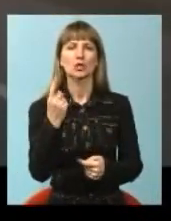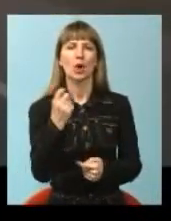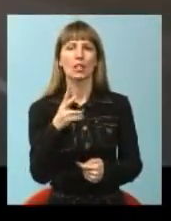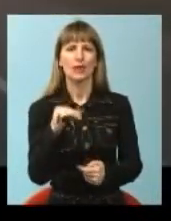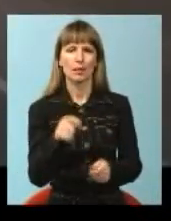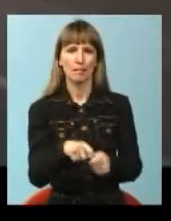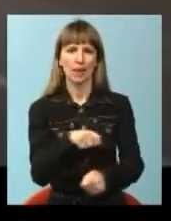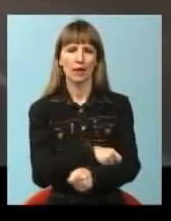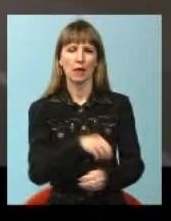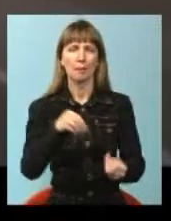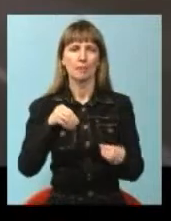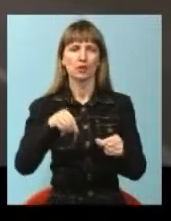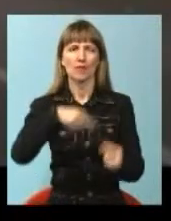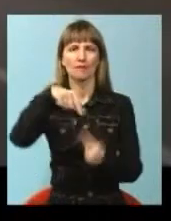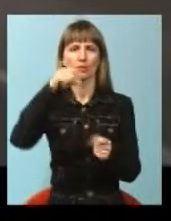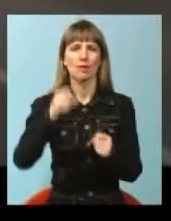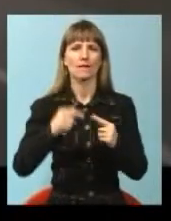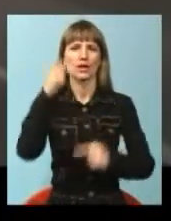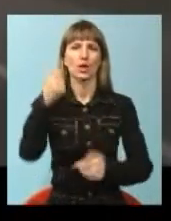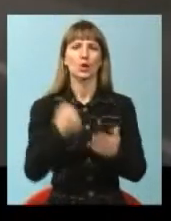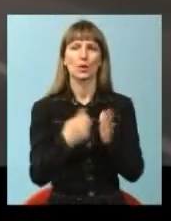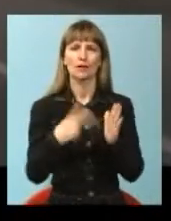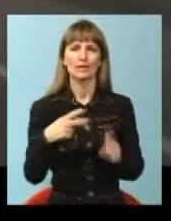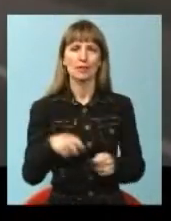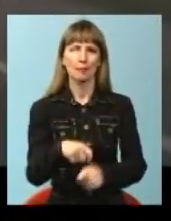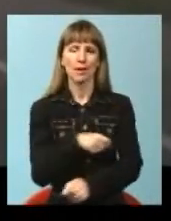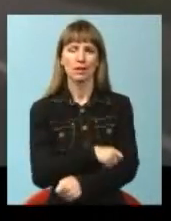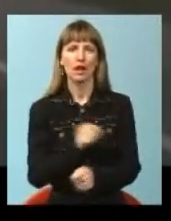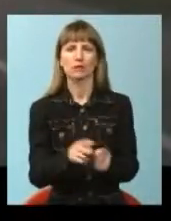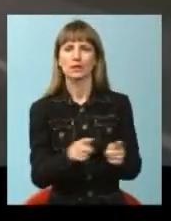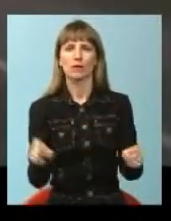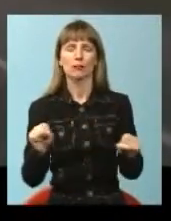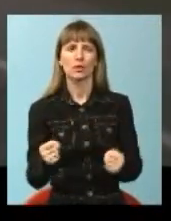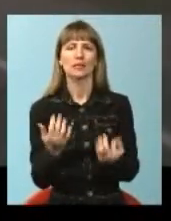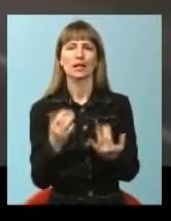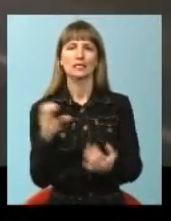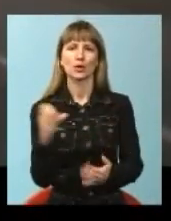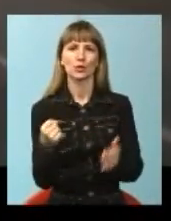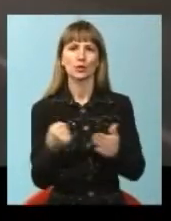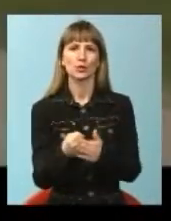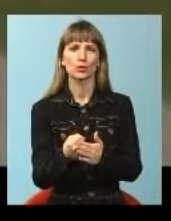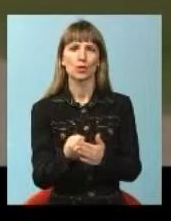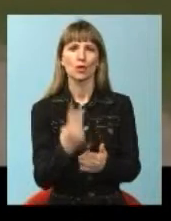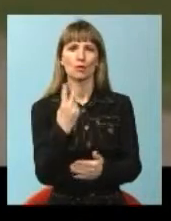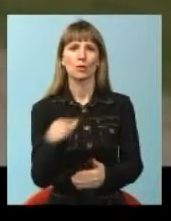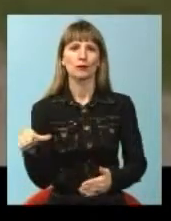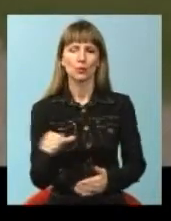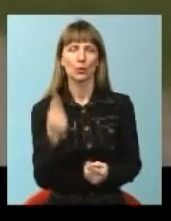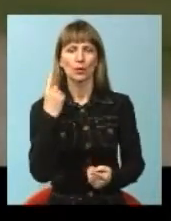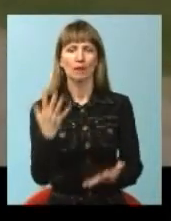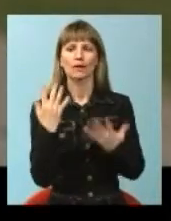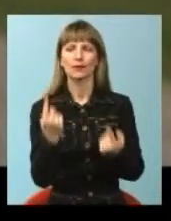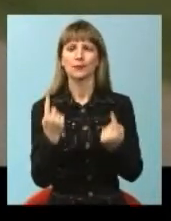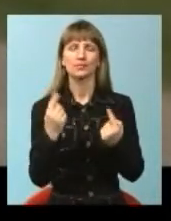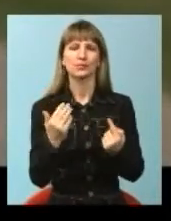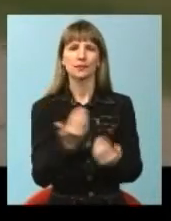метрів. Піщаний вихор може досягати висоти до 20 метрів, а тривати може від декількох секунд до 2 хвилин. Уявляєте